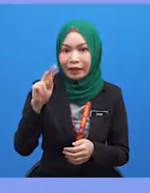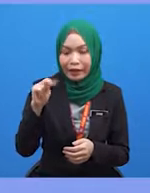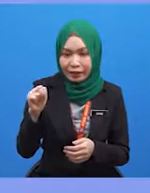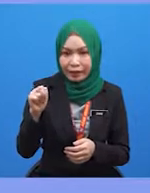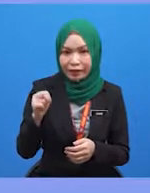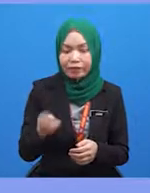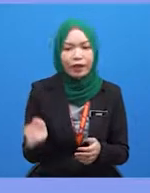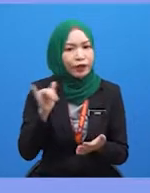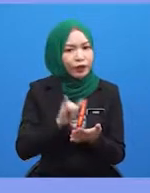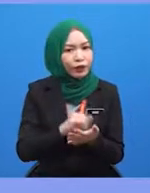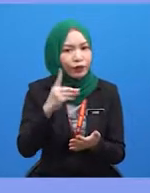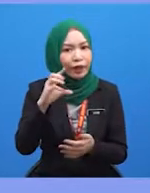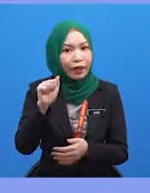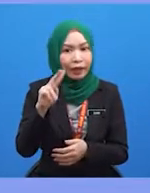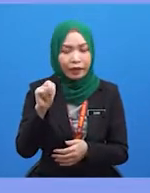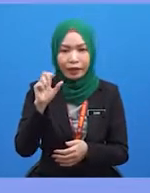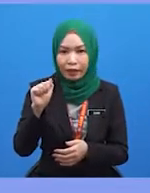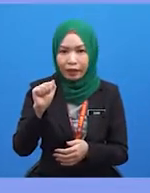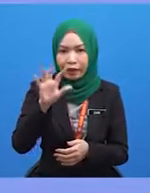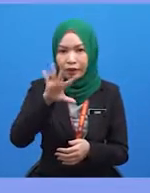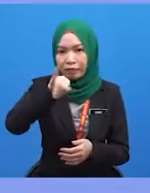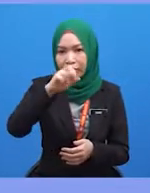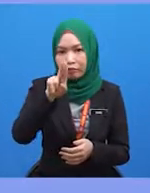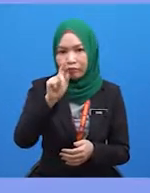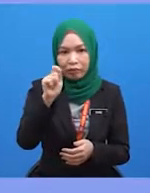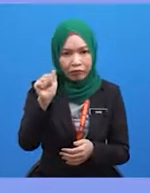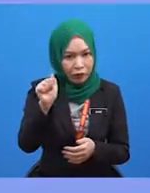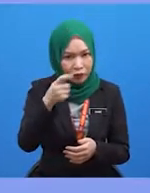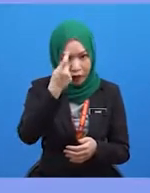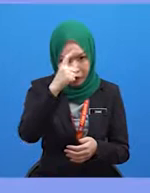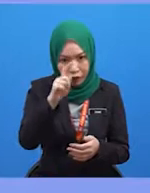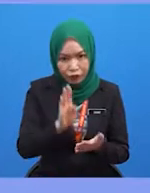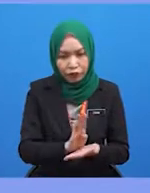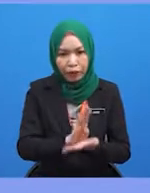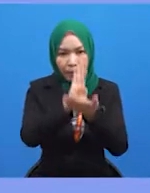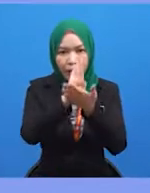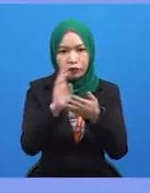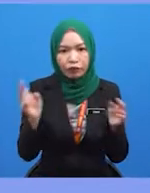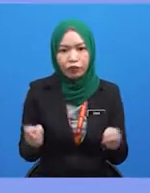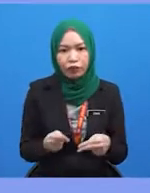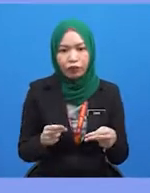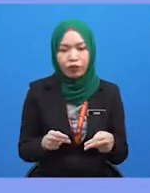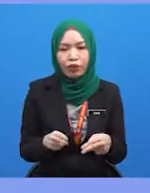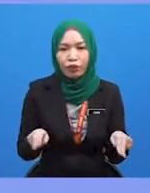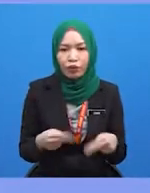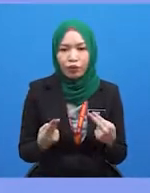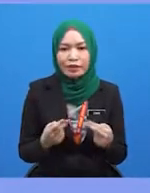RM5 juta bagi menyokong usaha mempromosikan negara dalam sektor pelancongan.